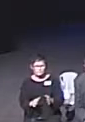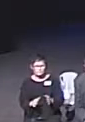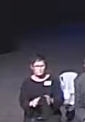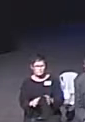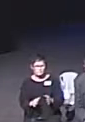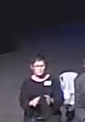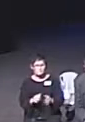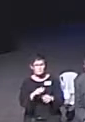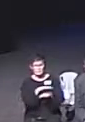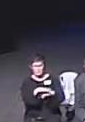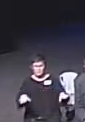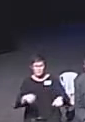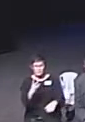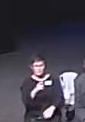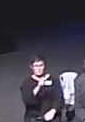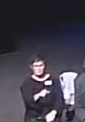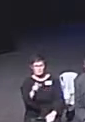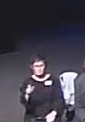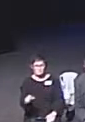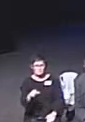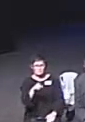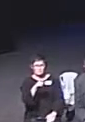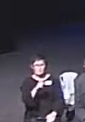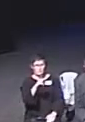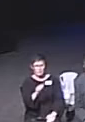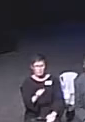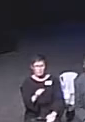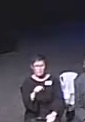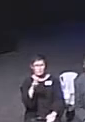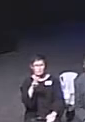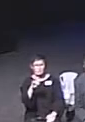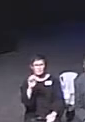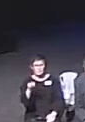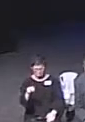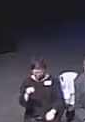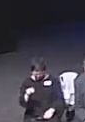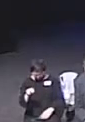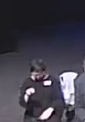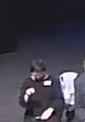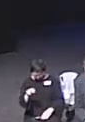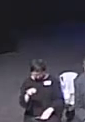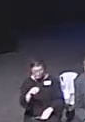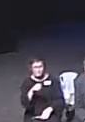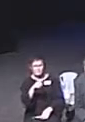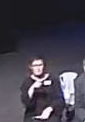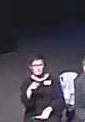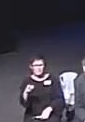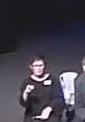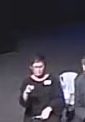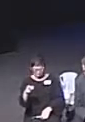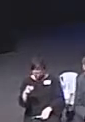Lavalla on kaksi henkilöä, Pekka ja Bisan. Pekalla on